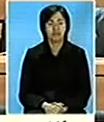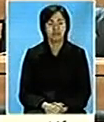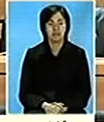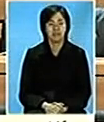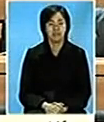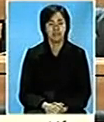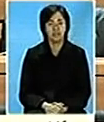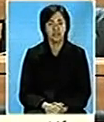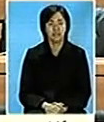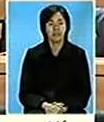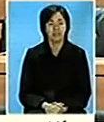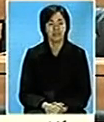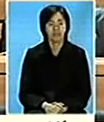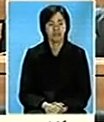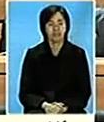เรื่องของ